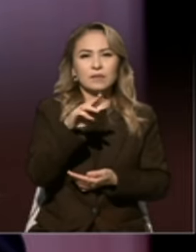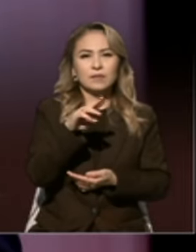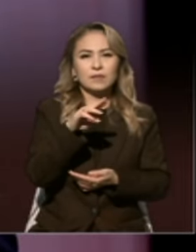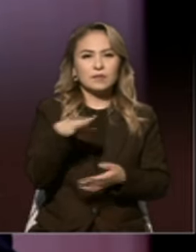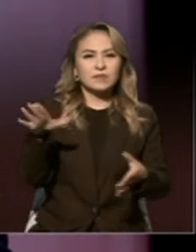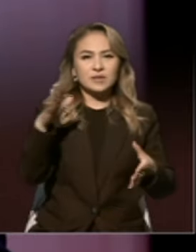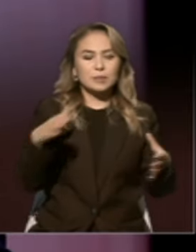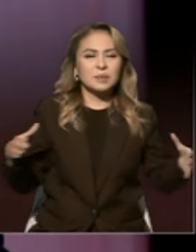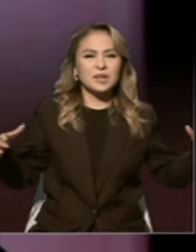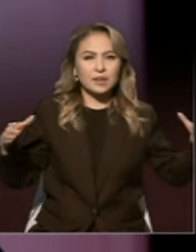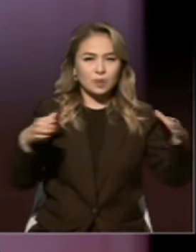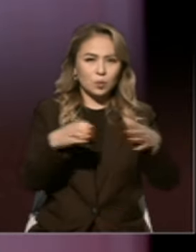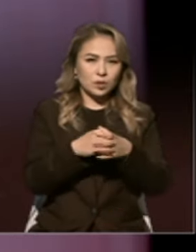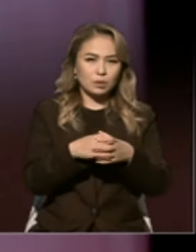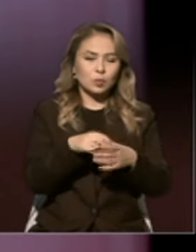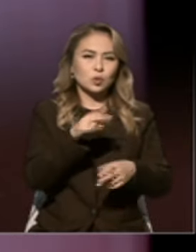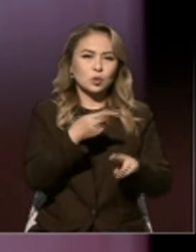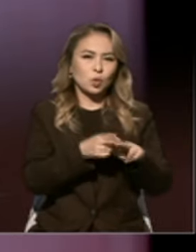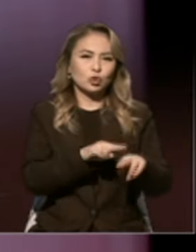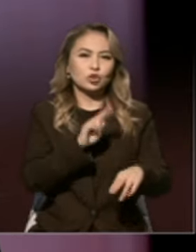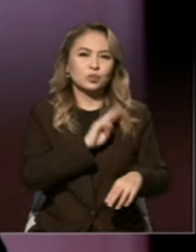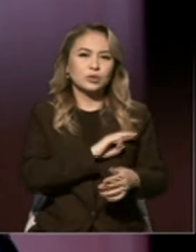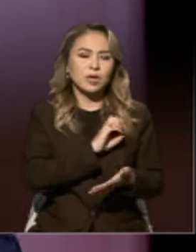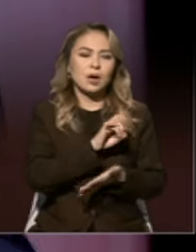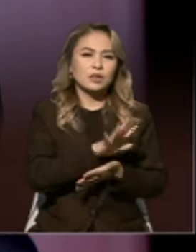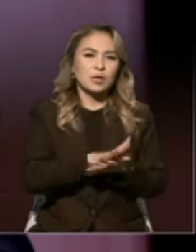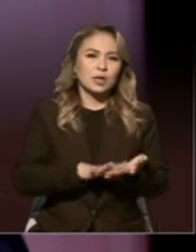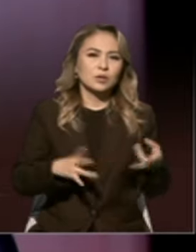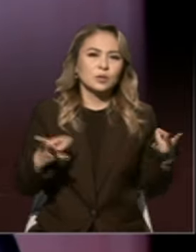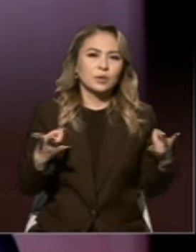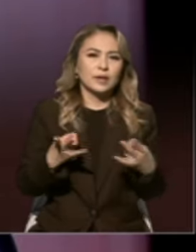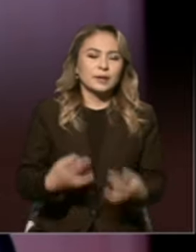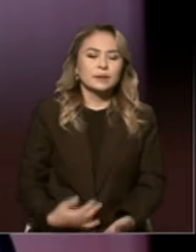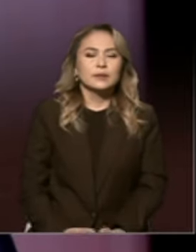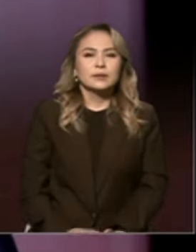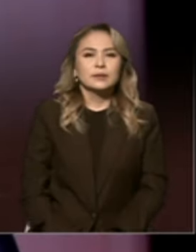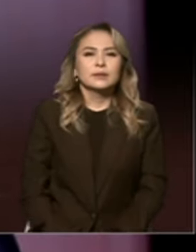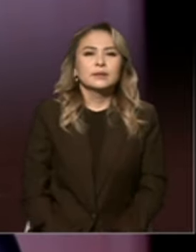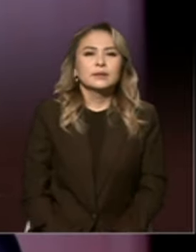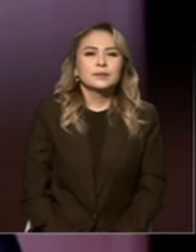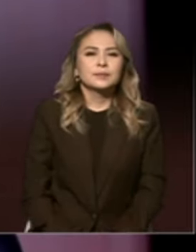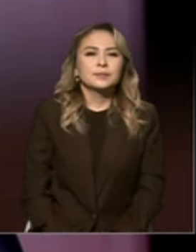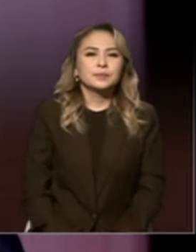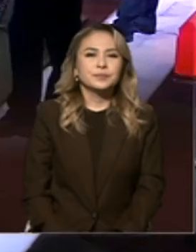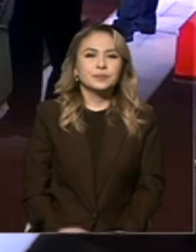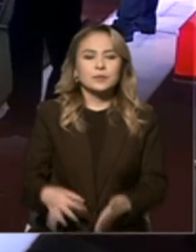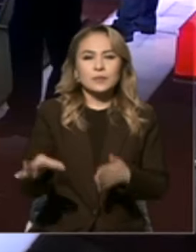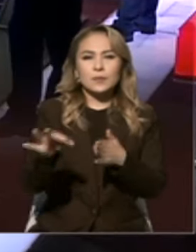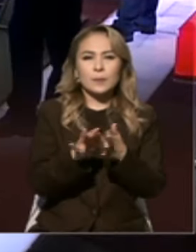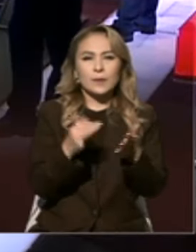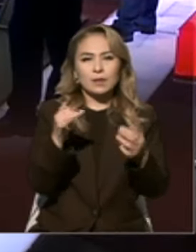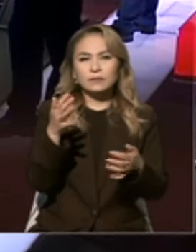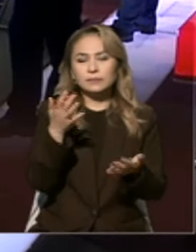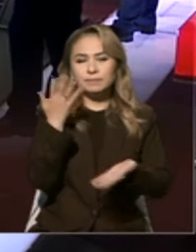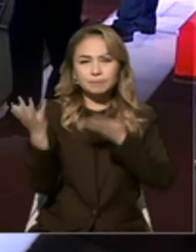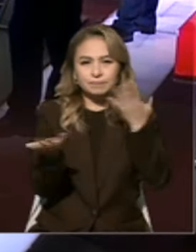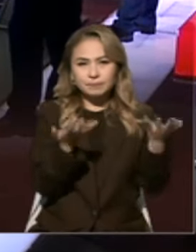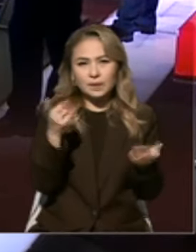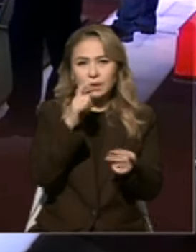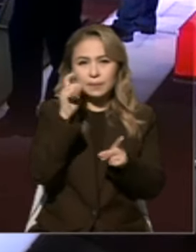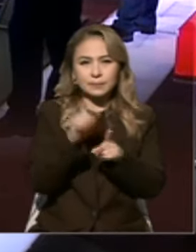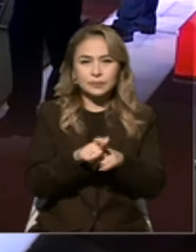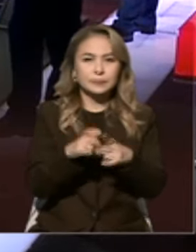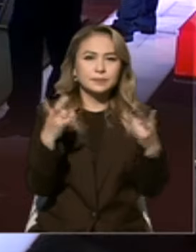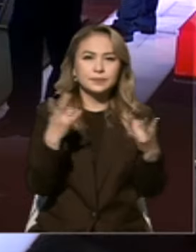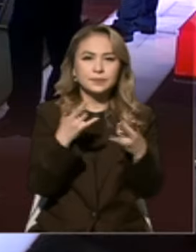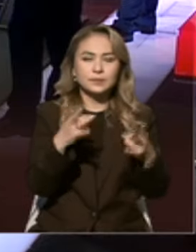басы бірге отырып, сол жұмысты ары қарай жалғастырса деген. Дәл қазір шығу каналдар қазу керек дейсіз ғой. Қазу керек, бұру керек. Бұл Атырау облысында